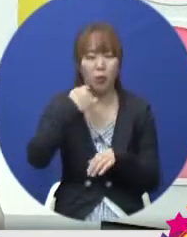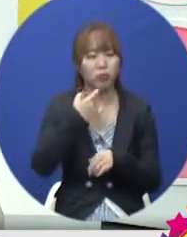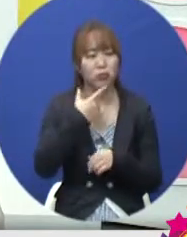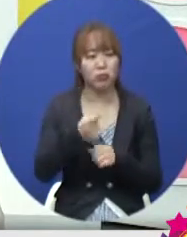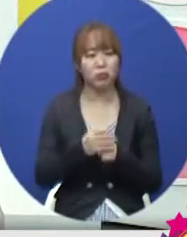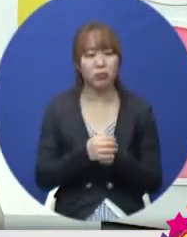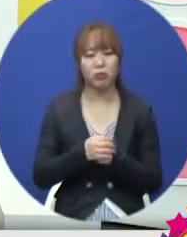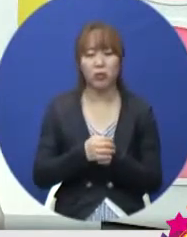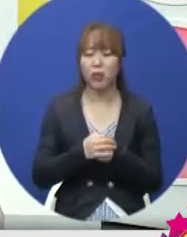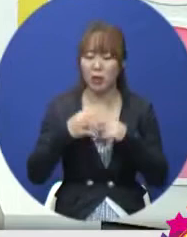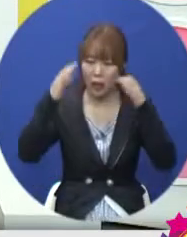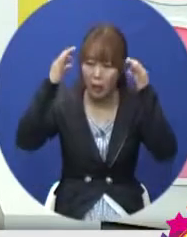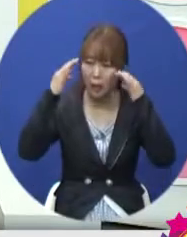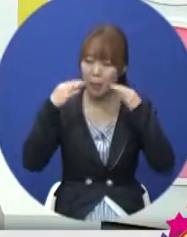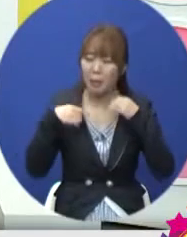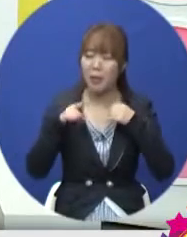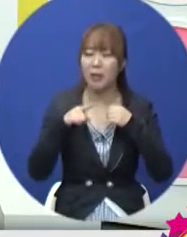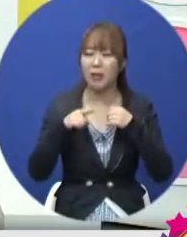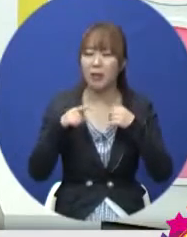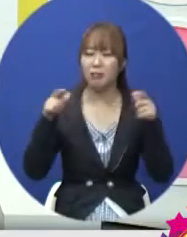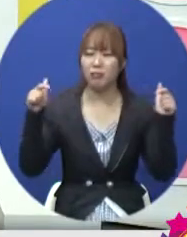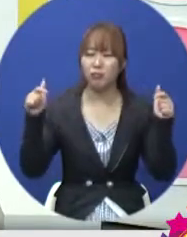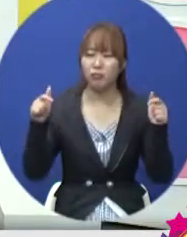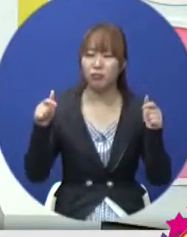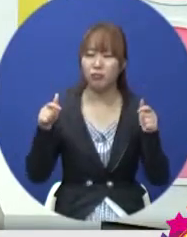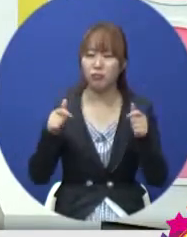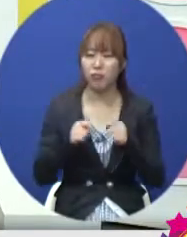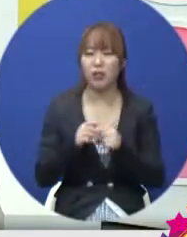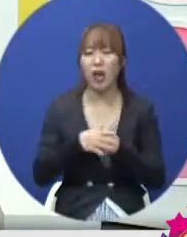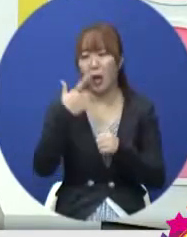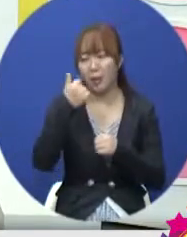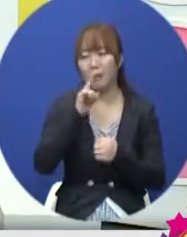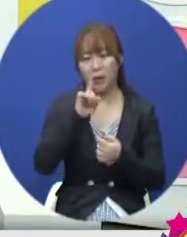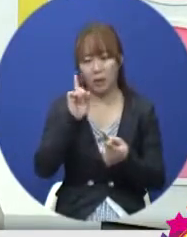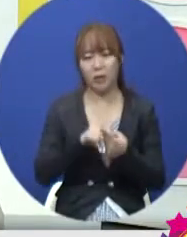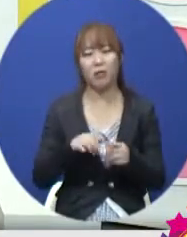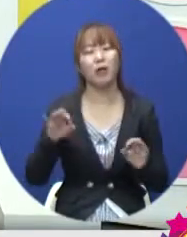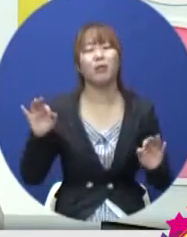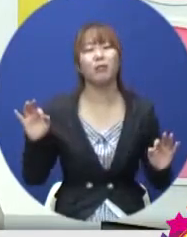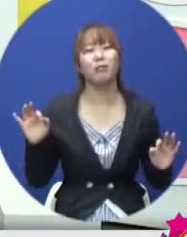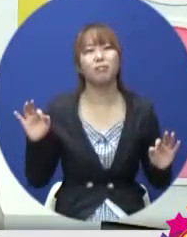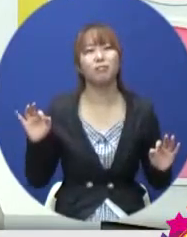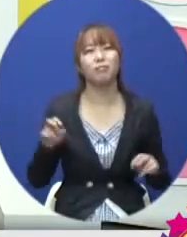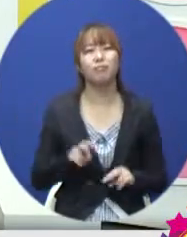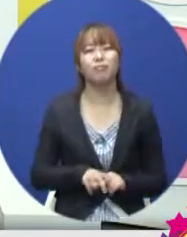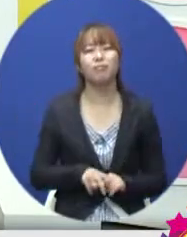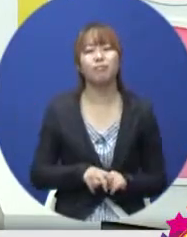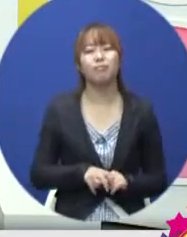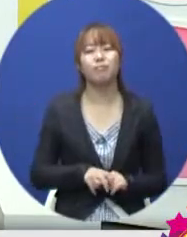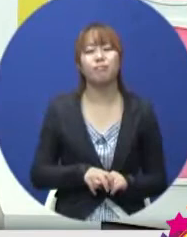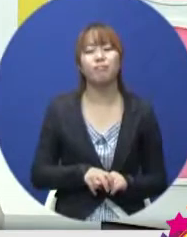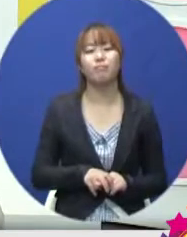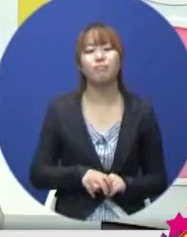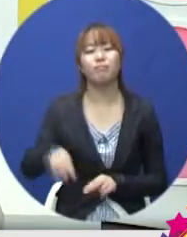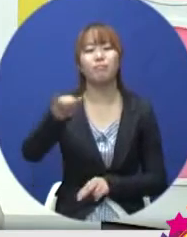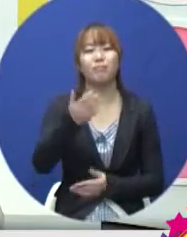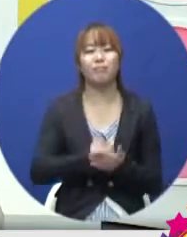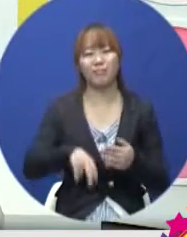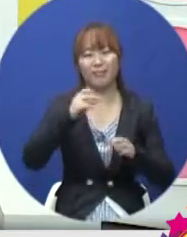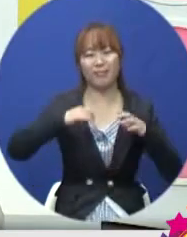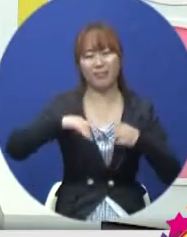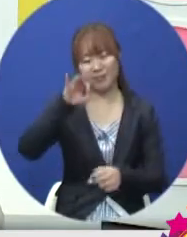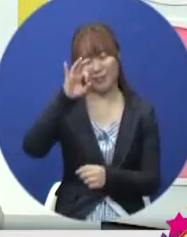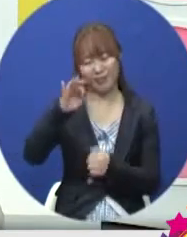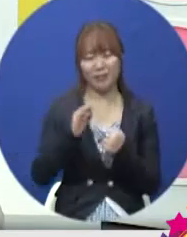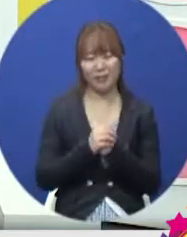없잖아. 그럼 이제 땀이 식잖아요. 네. 그리고 또 가만히 있고. 아까 아버님처럼 그냥 가만히 있고 쇼파에 앉아서 생방송 전국 나눔